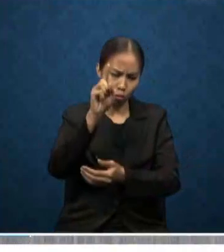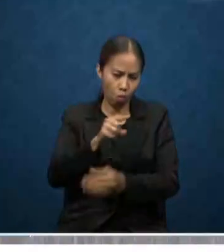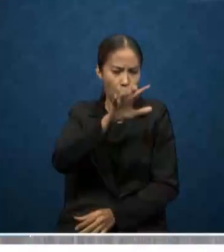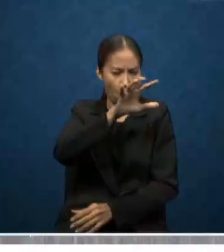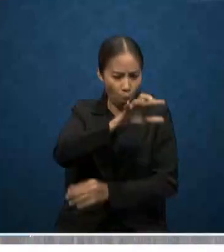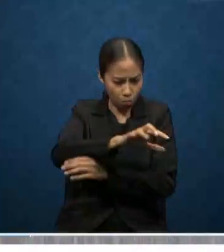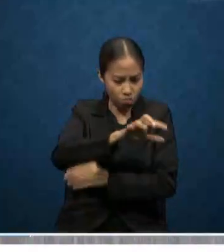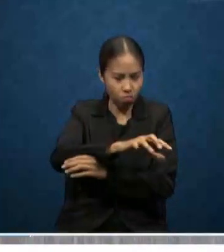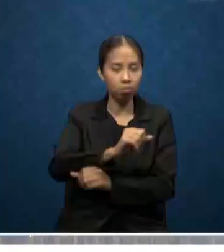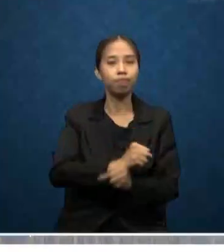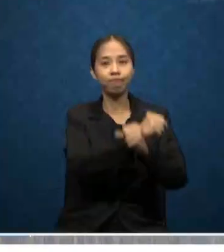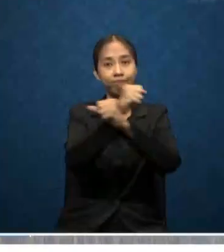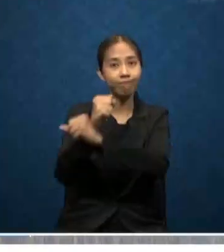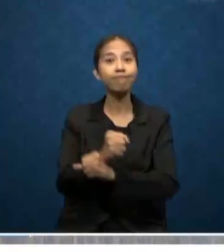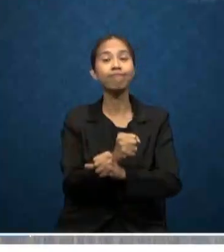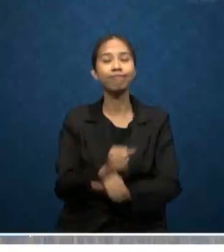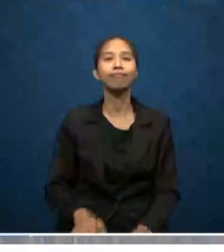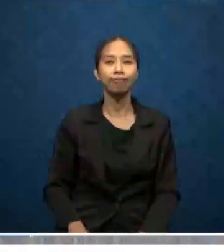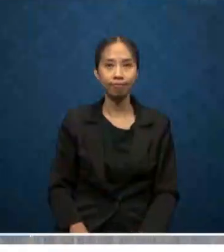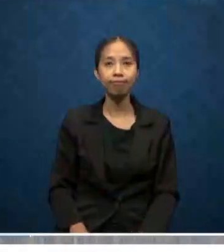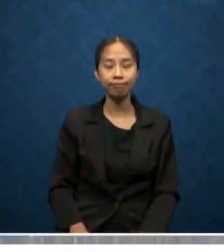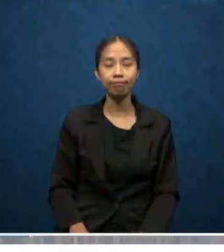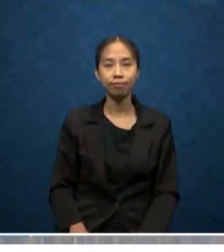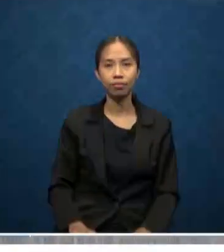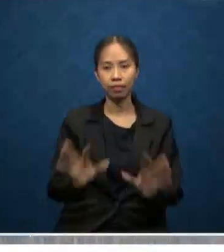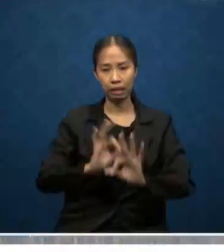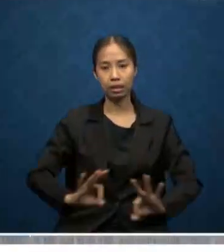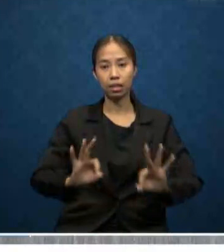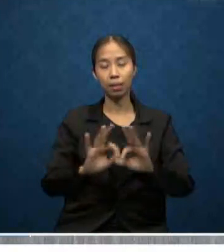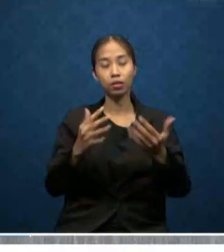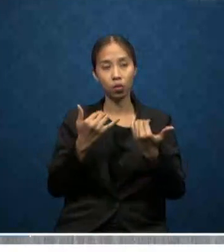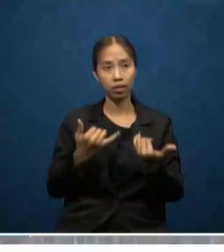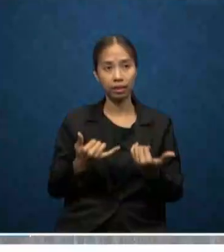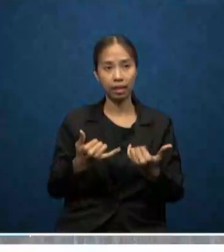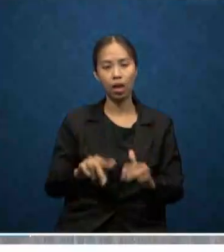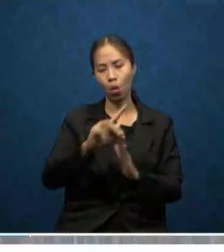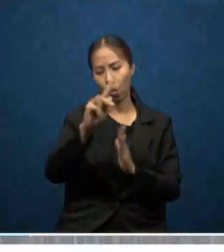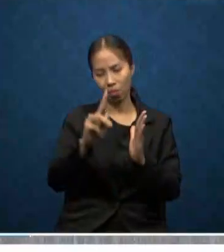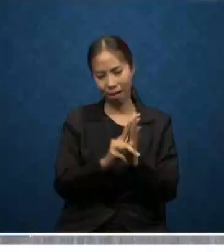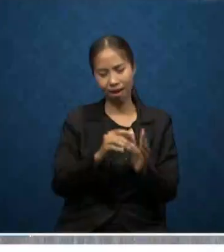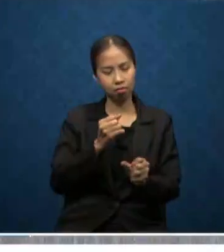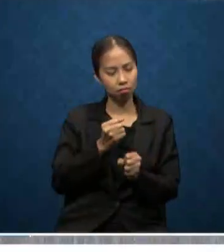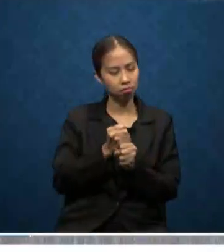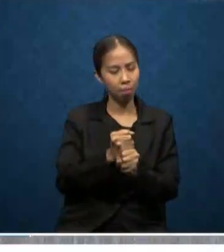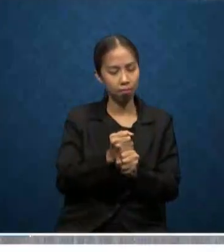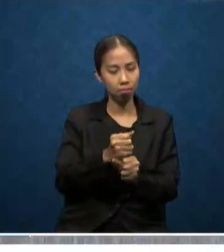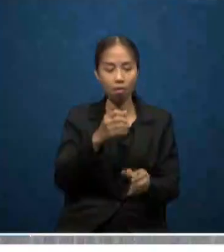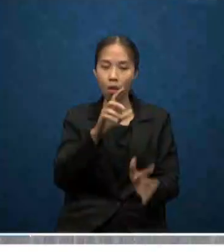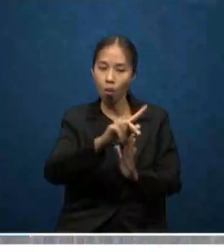มนะครับโดยเฉพาะตอนนี้อย่าว่าปฏิบัติตามกฎหมายหรือปฏิบัติเลยการเ